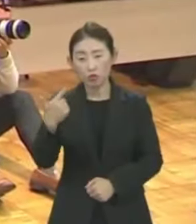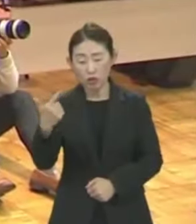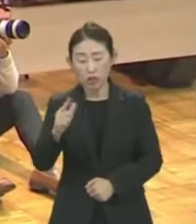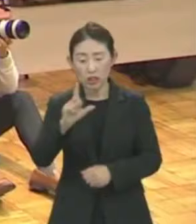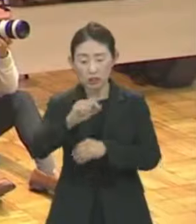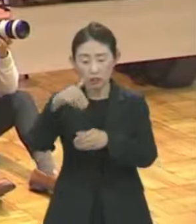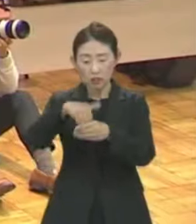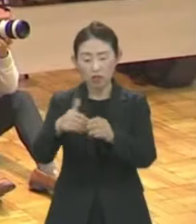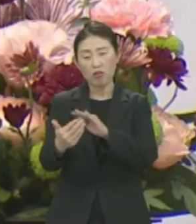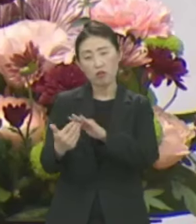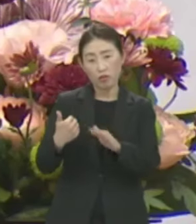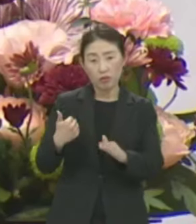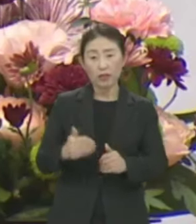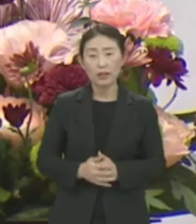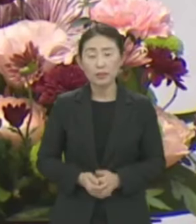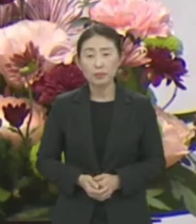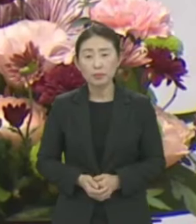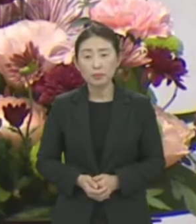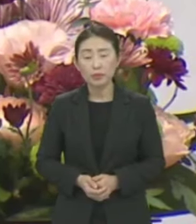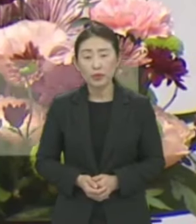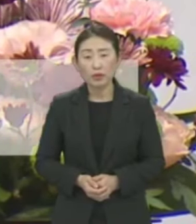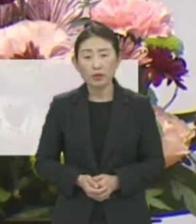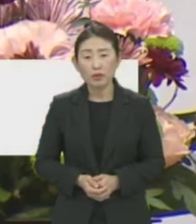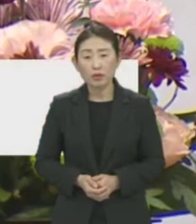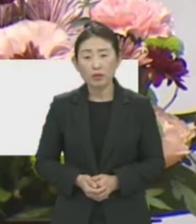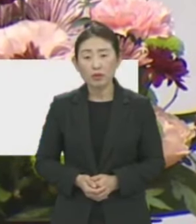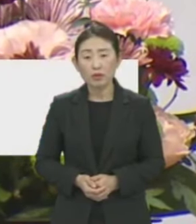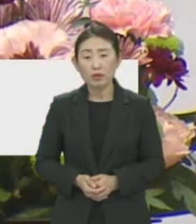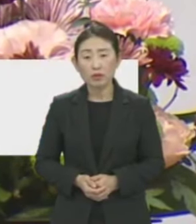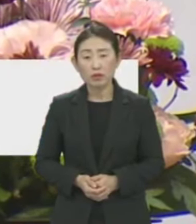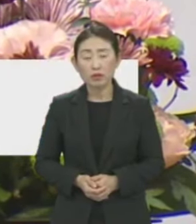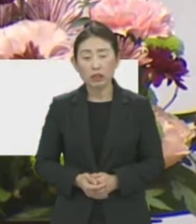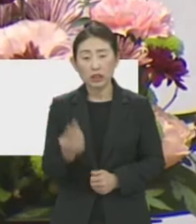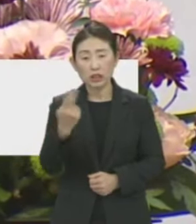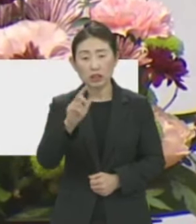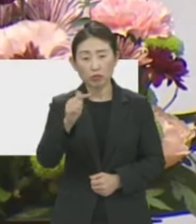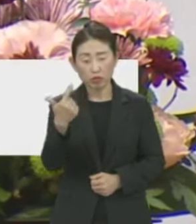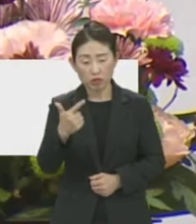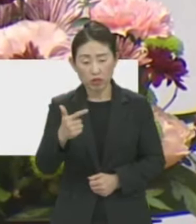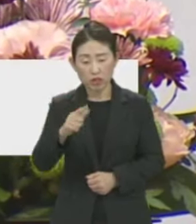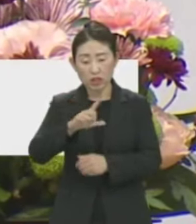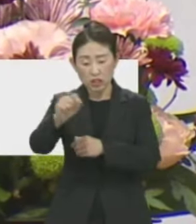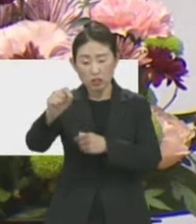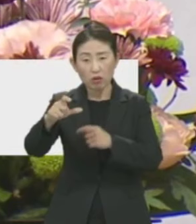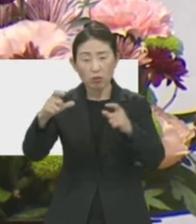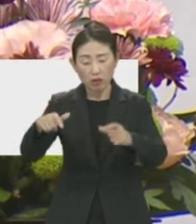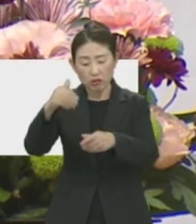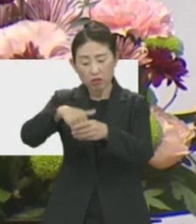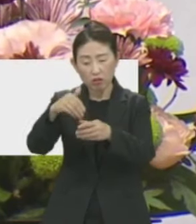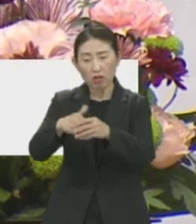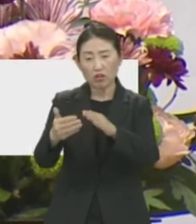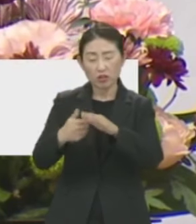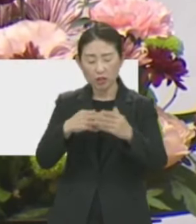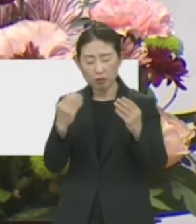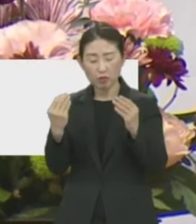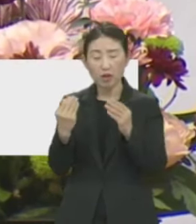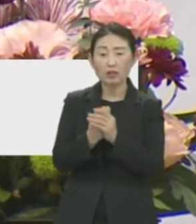지방선거 전까지입니다. 다음 지방선거 전에 모든 부분이 다